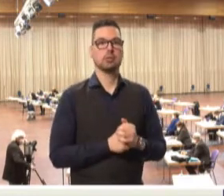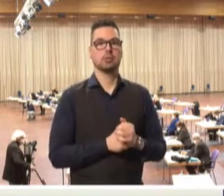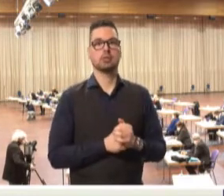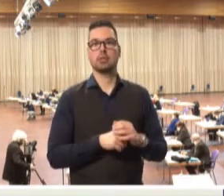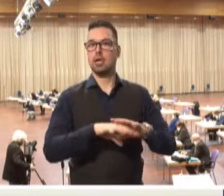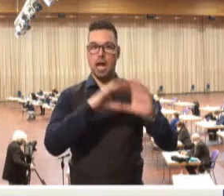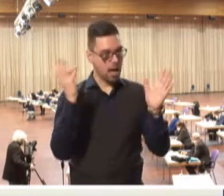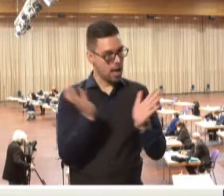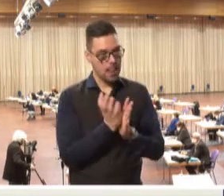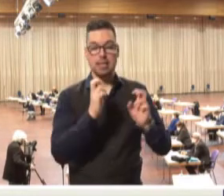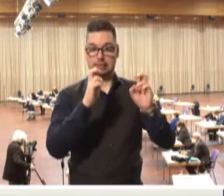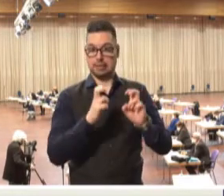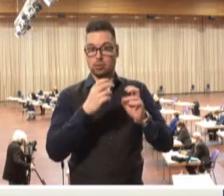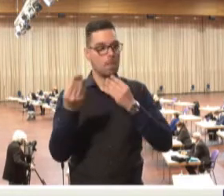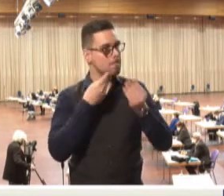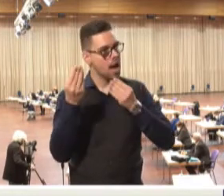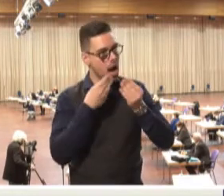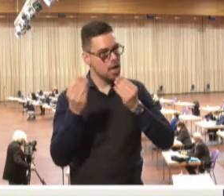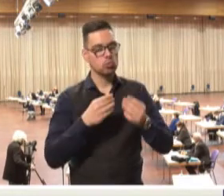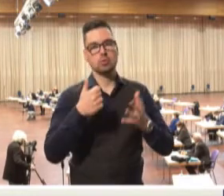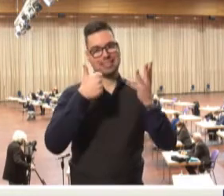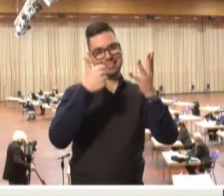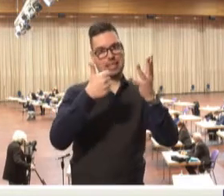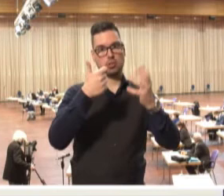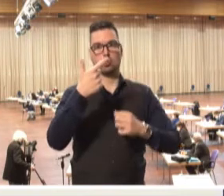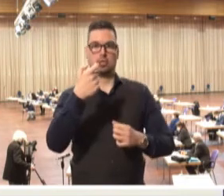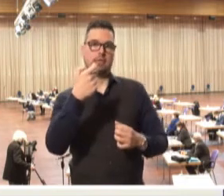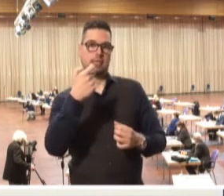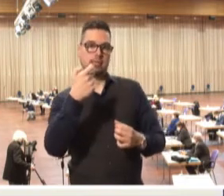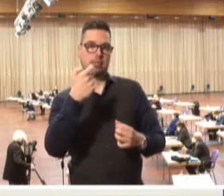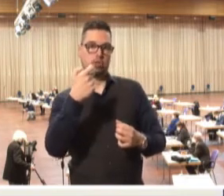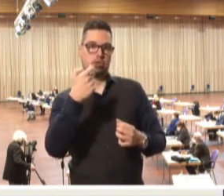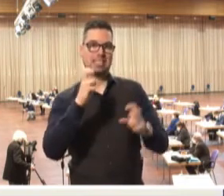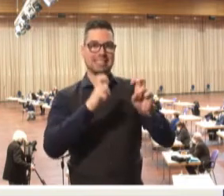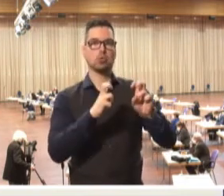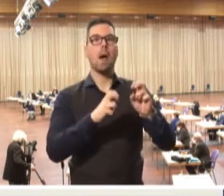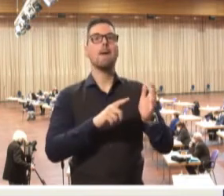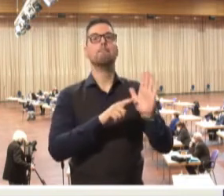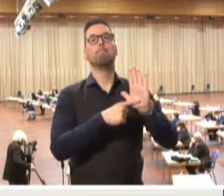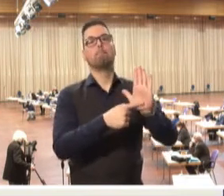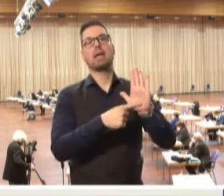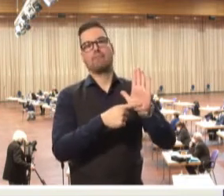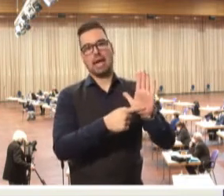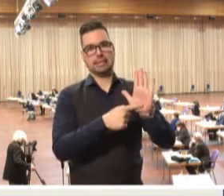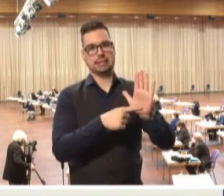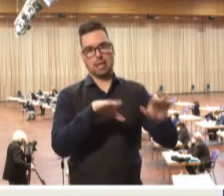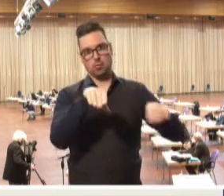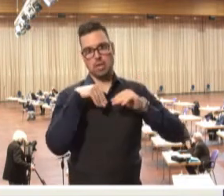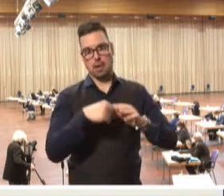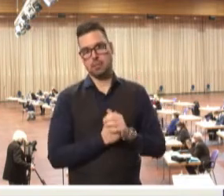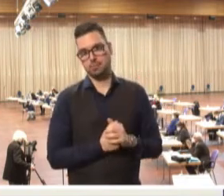dienten sämtliche Sitzungen der Beratung und 26 Sitzungen auch der Beweisaufnahme bzw.